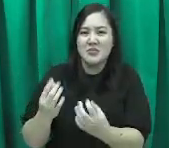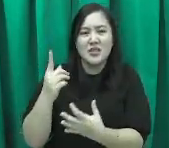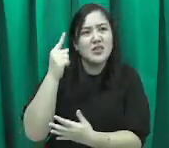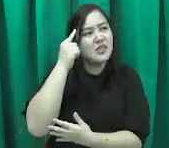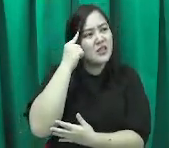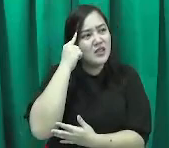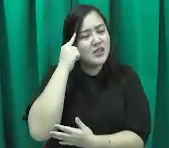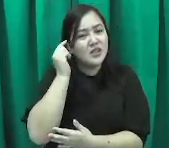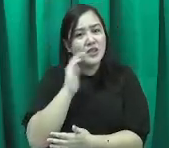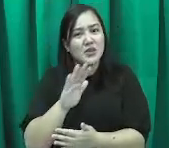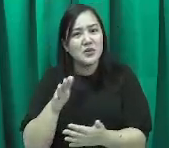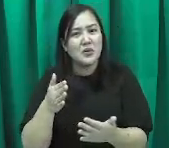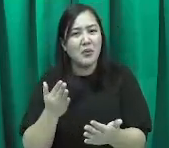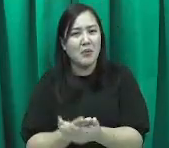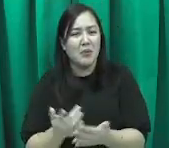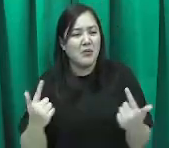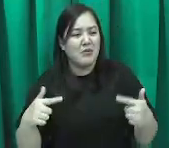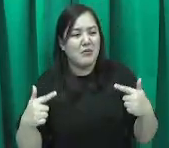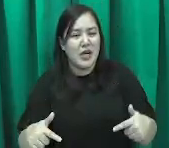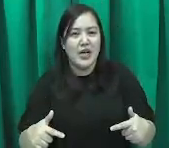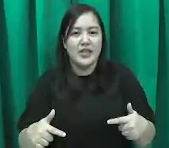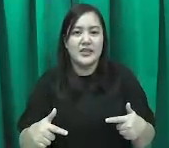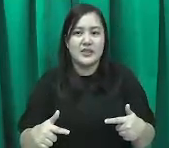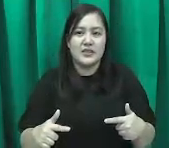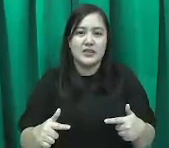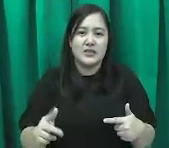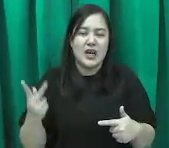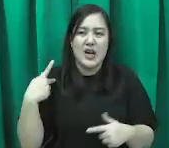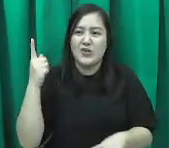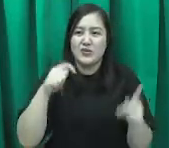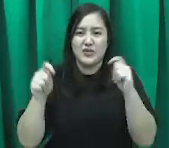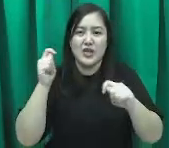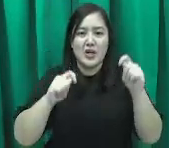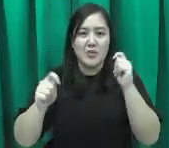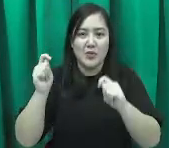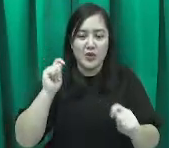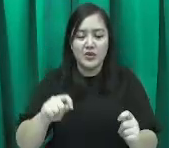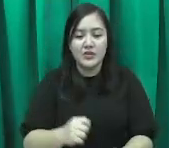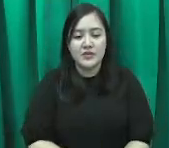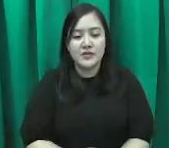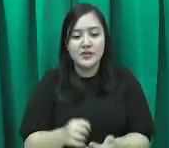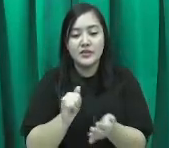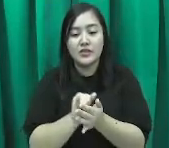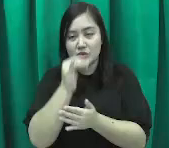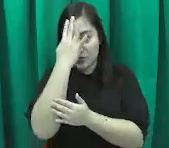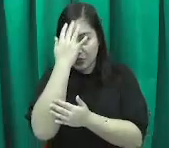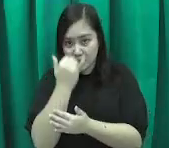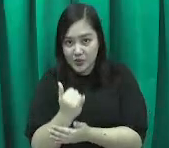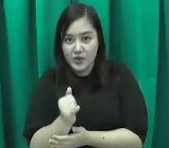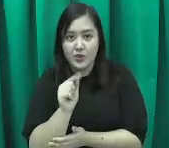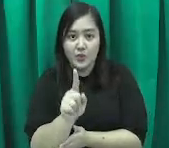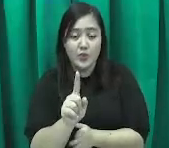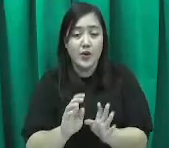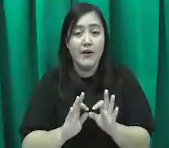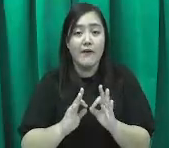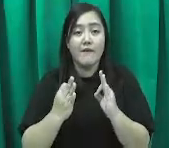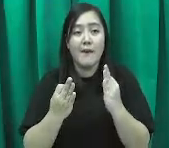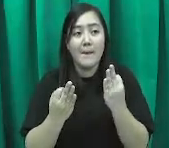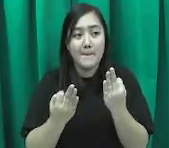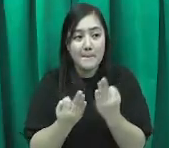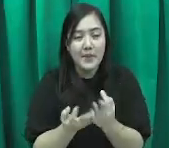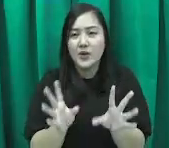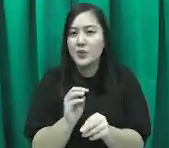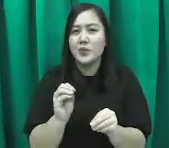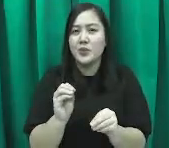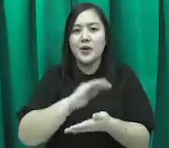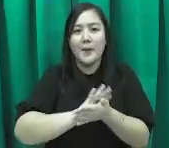ka eh. Wala kang peace of mind eh. So, yan ang dahilan kung bakit ang isang pamilya ay walang peace of